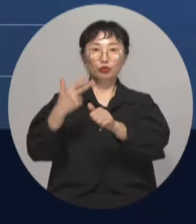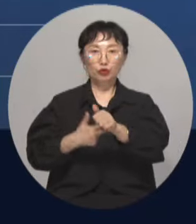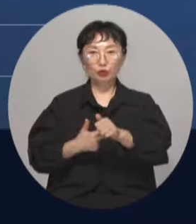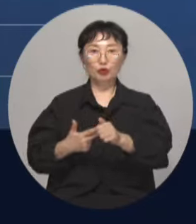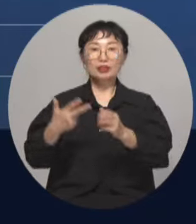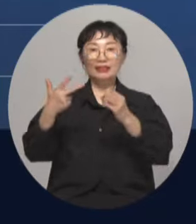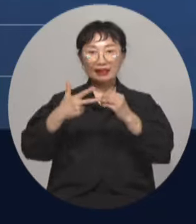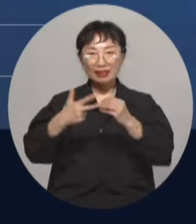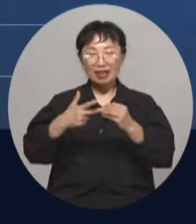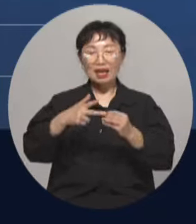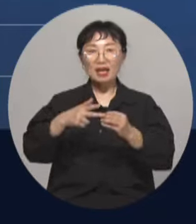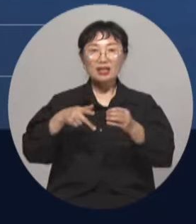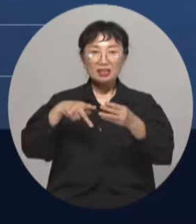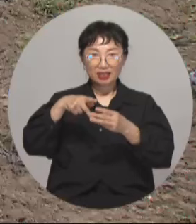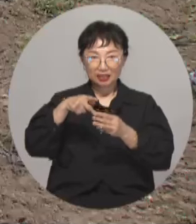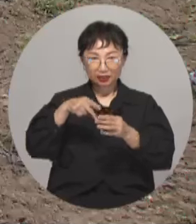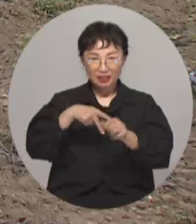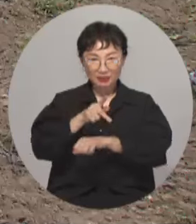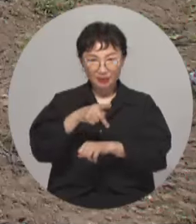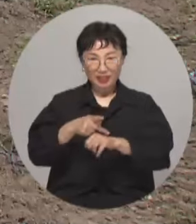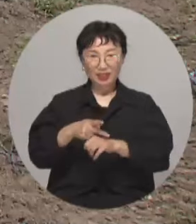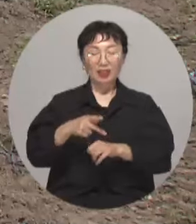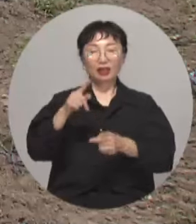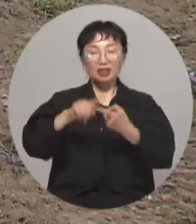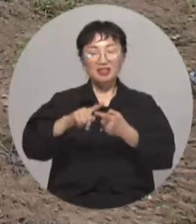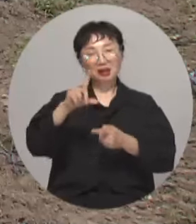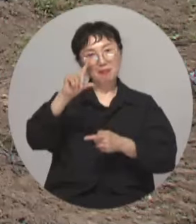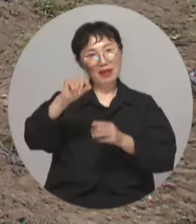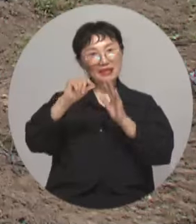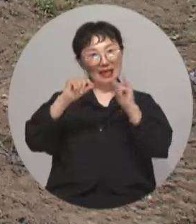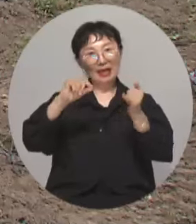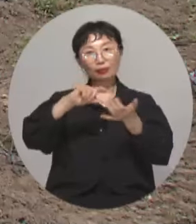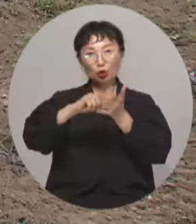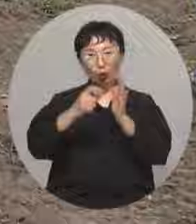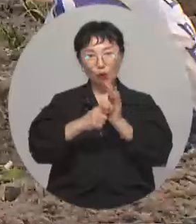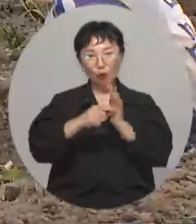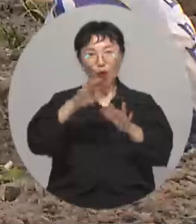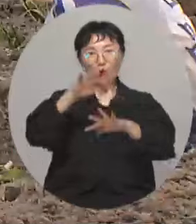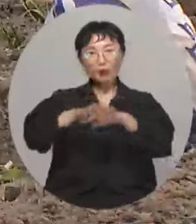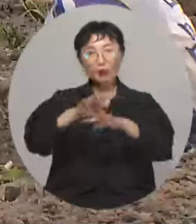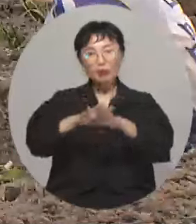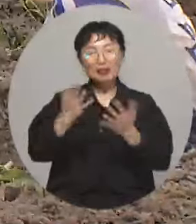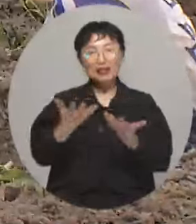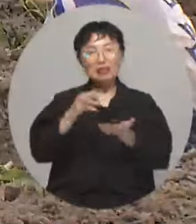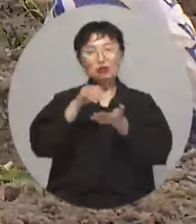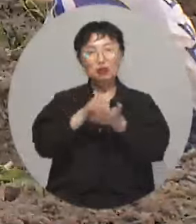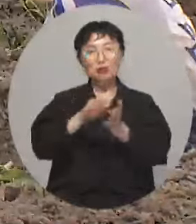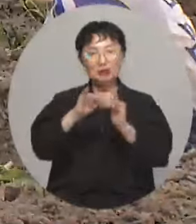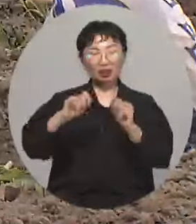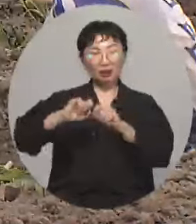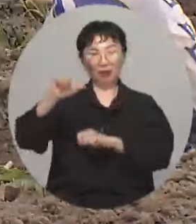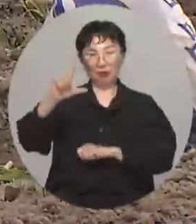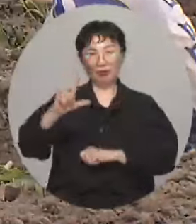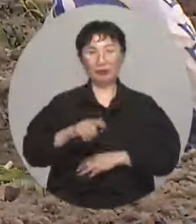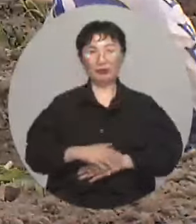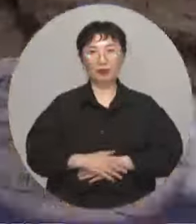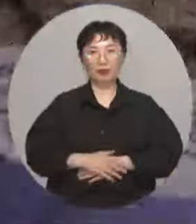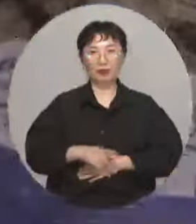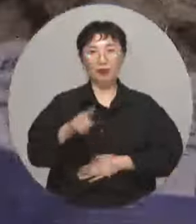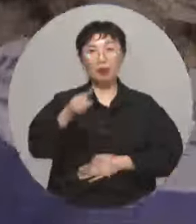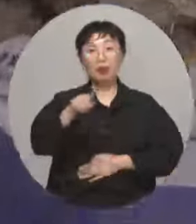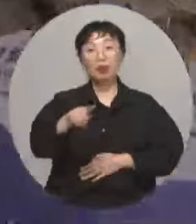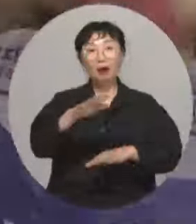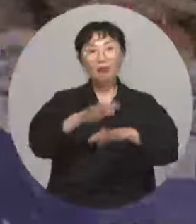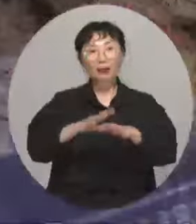임실 순창은 취업자가 만여명을 겨우 넘는 수준으로 농림업 취업자가 대부분입니다 농림